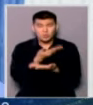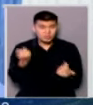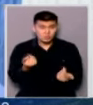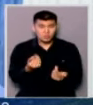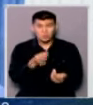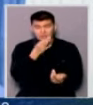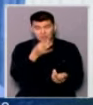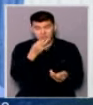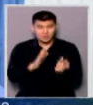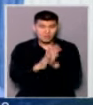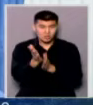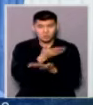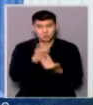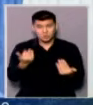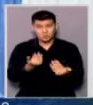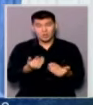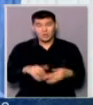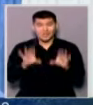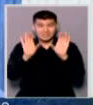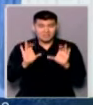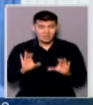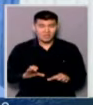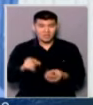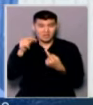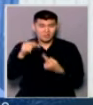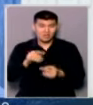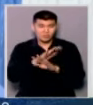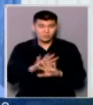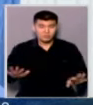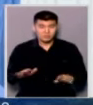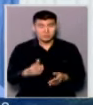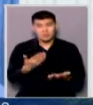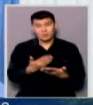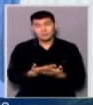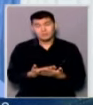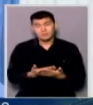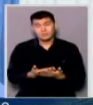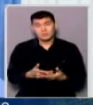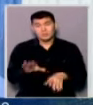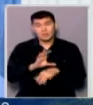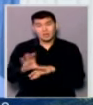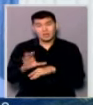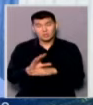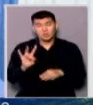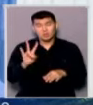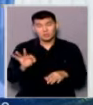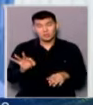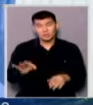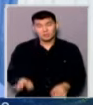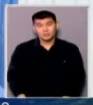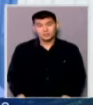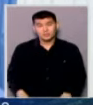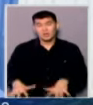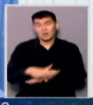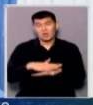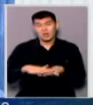қарай әсер ете алмайтын да мүмкіндіктеріміз бар. Жаңағы кейбір жіберіп жатқан. Бірақ